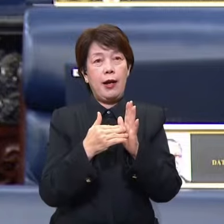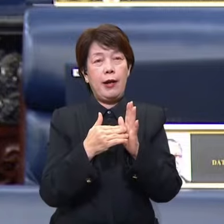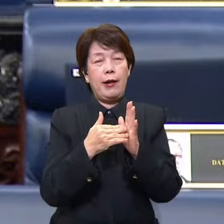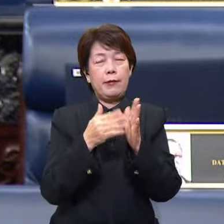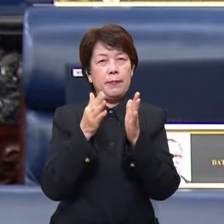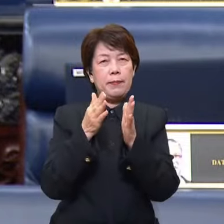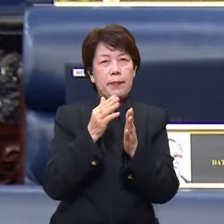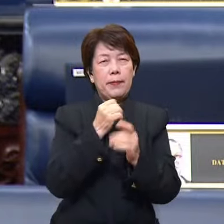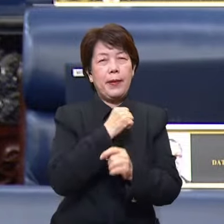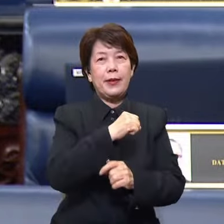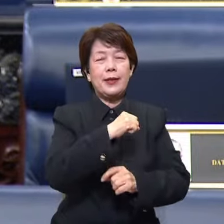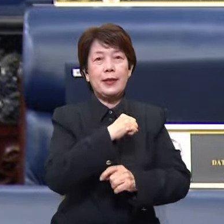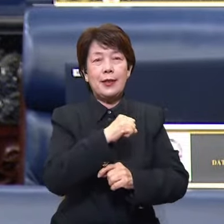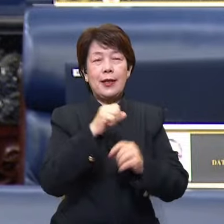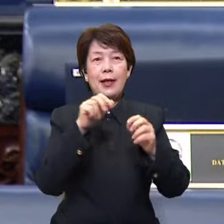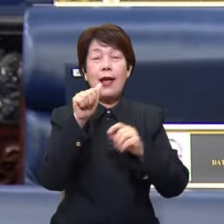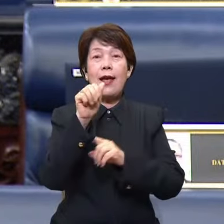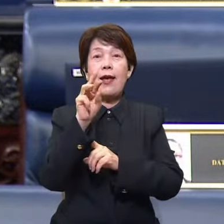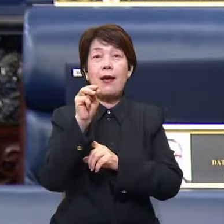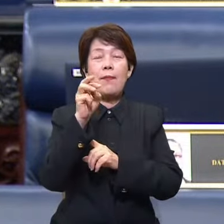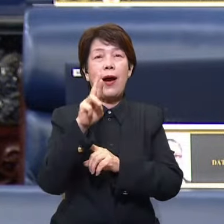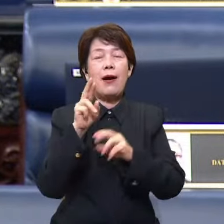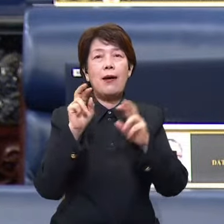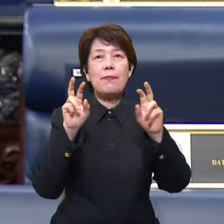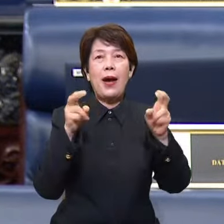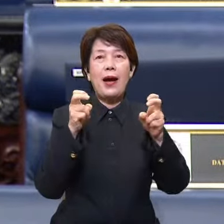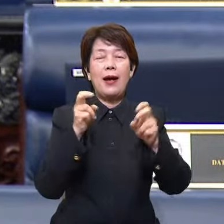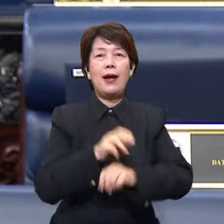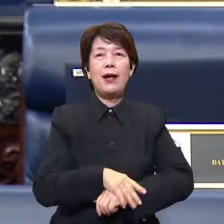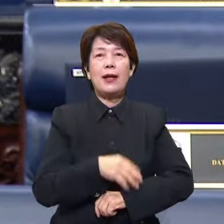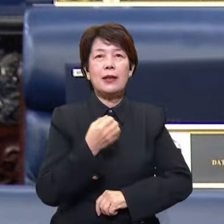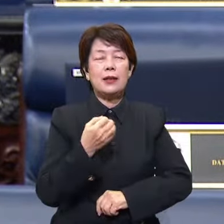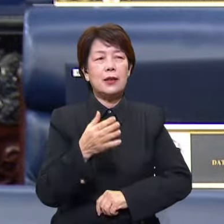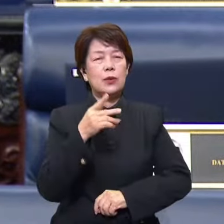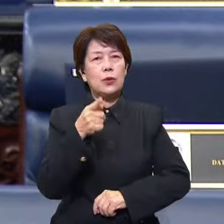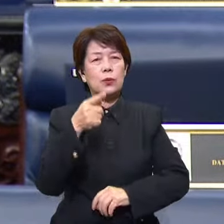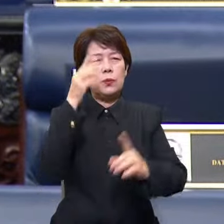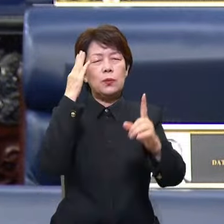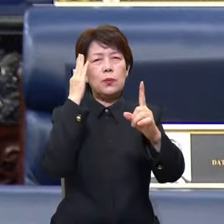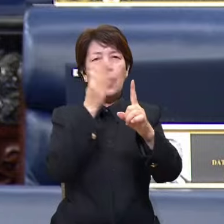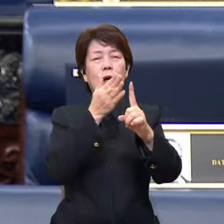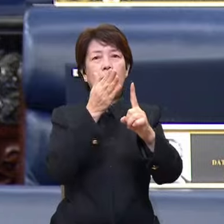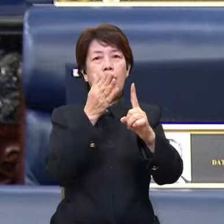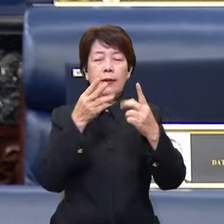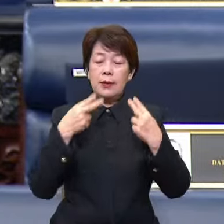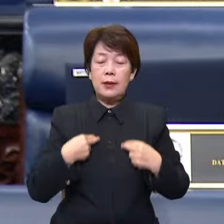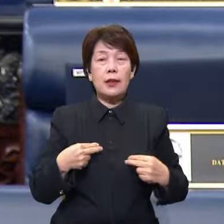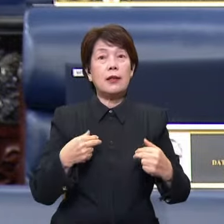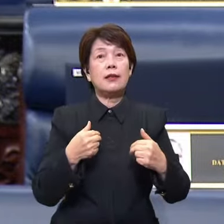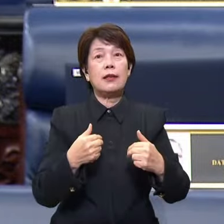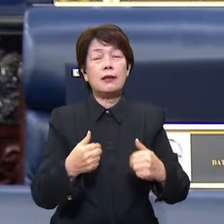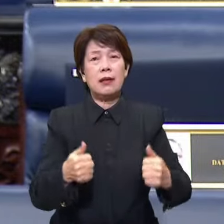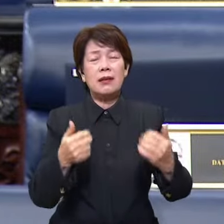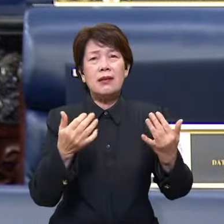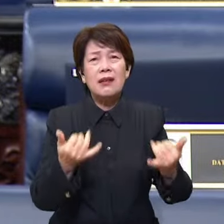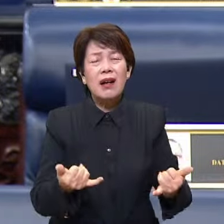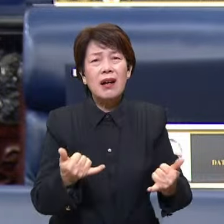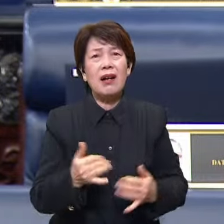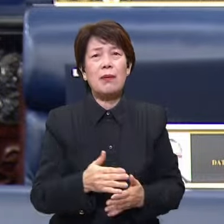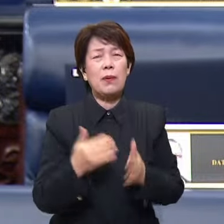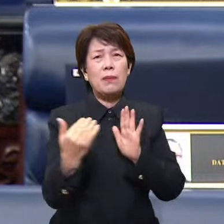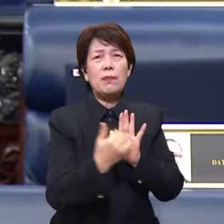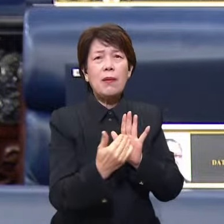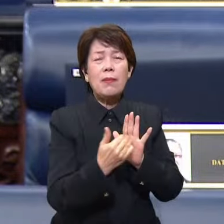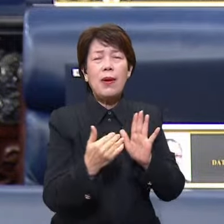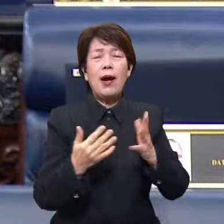antimicrobial resistance, ya, AMR, yang akan menjadi satu malapetaka kesihatan dalam waktu ke depan dan juga telah